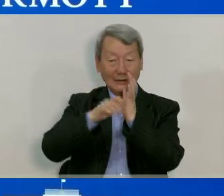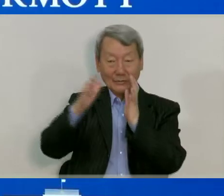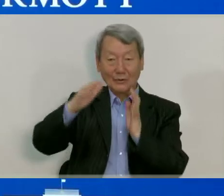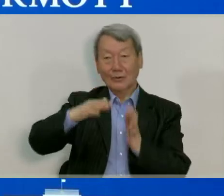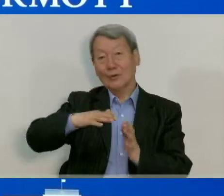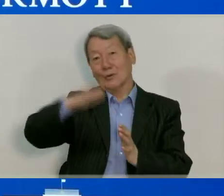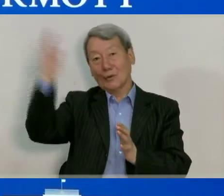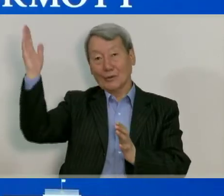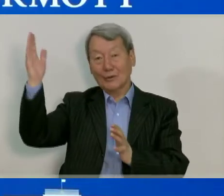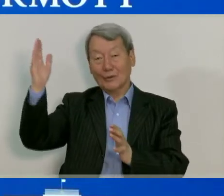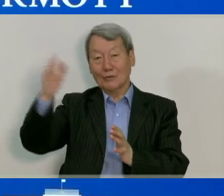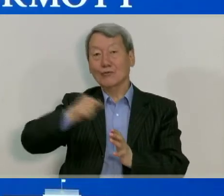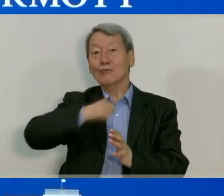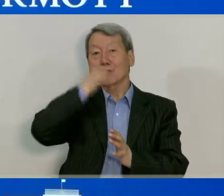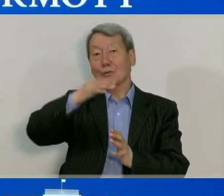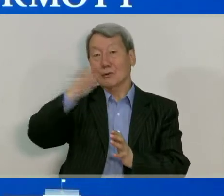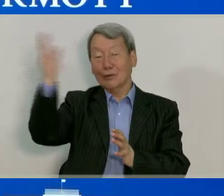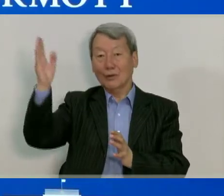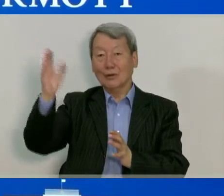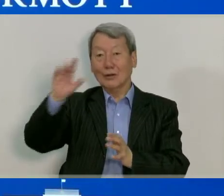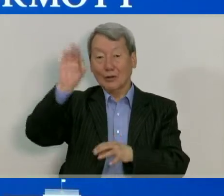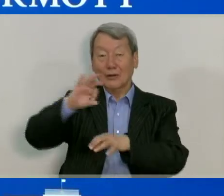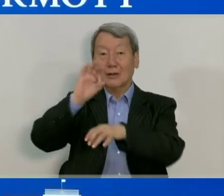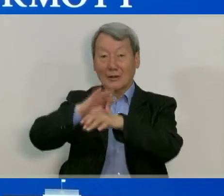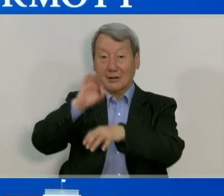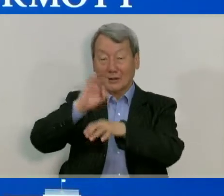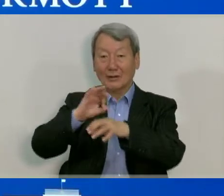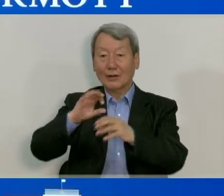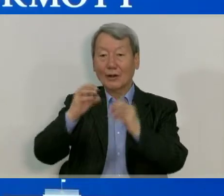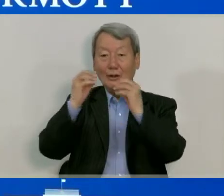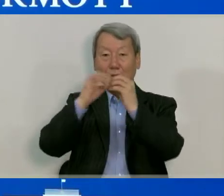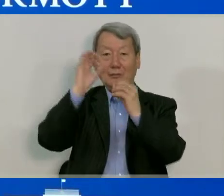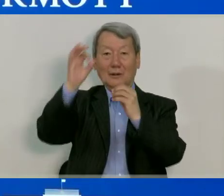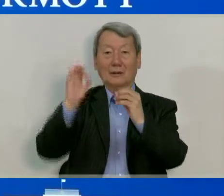65 жаштан өйдөрөгү бүгүнкү күндө ооруп калгандардын арасында